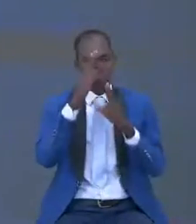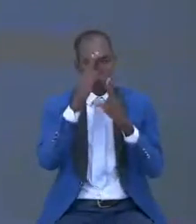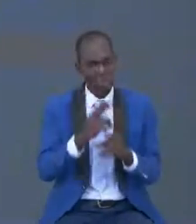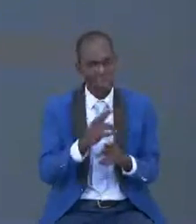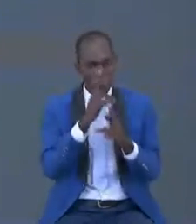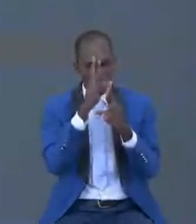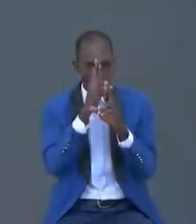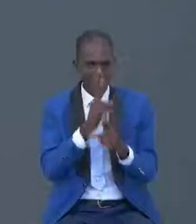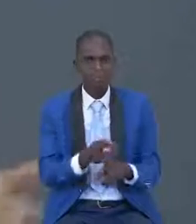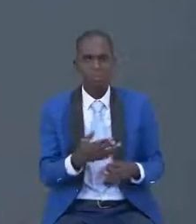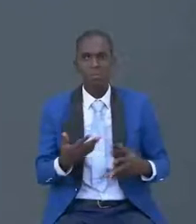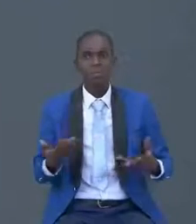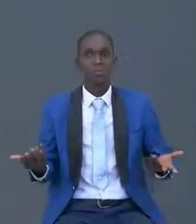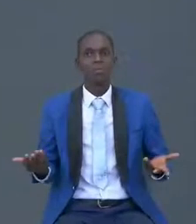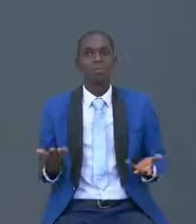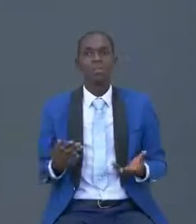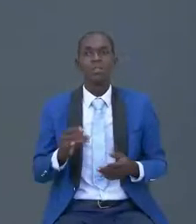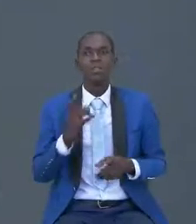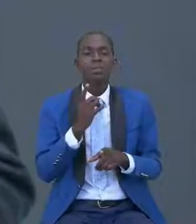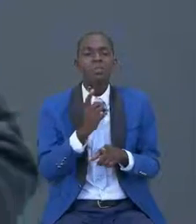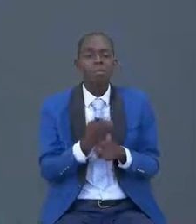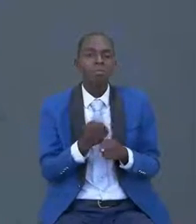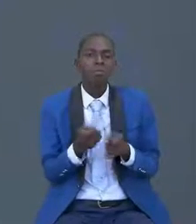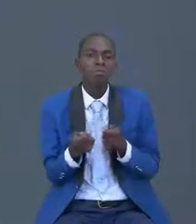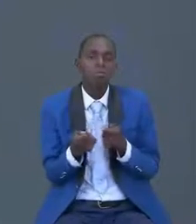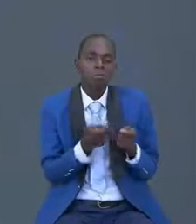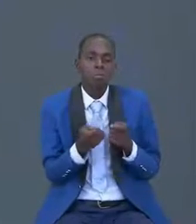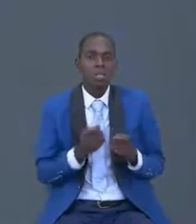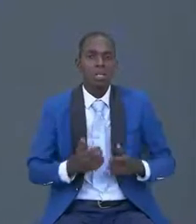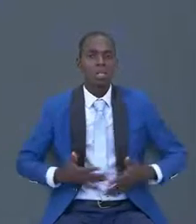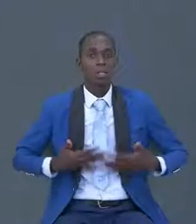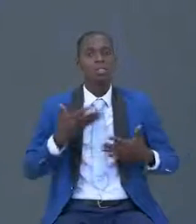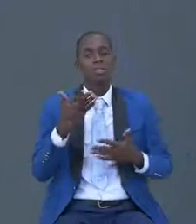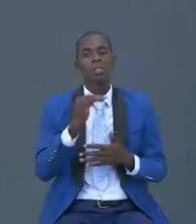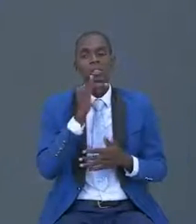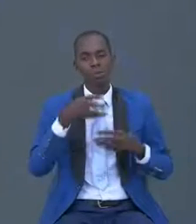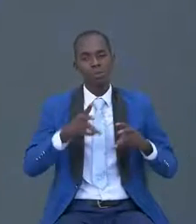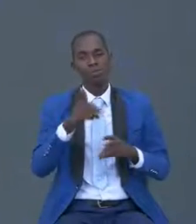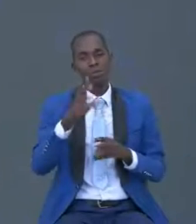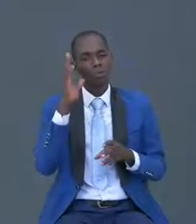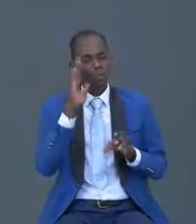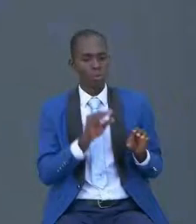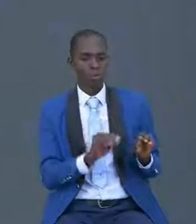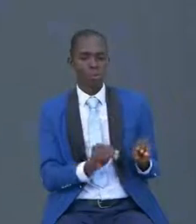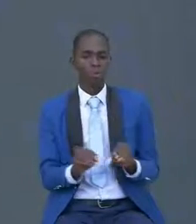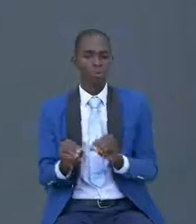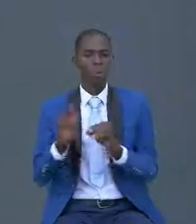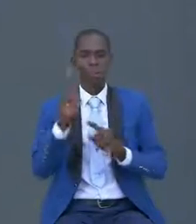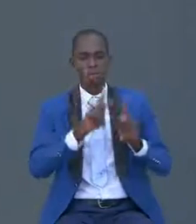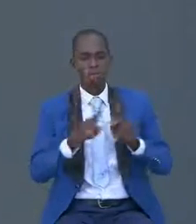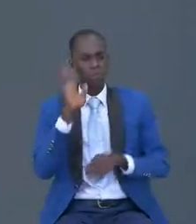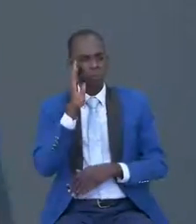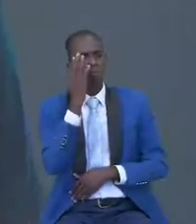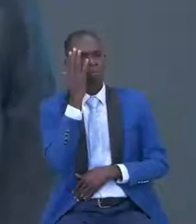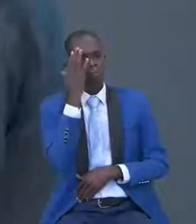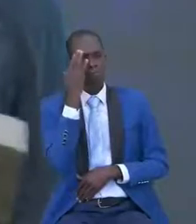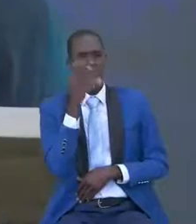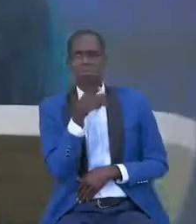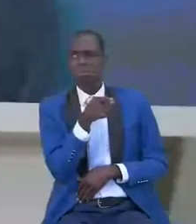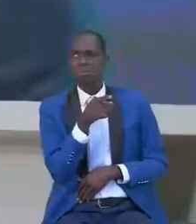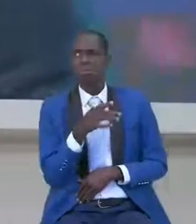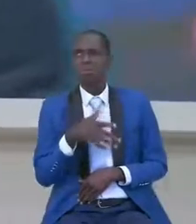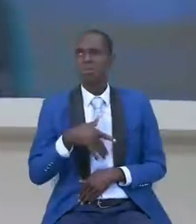soi. Je tolère la vie, je gère la vie. Hein. Il y a une manière que tu vas te comporter, et tout le monde saura. Que